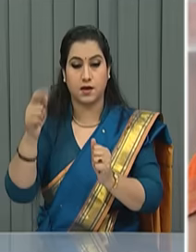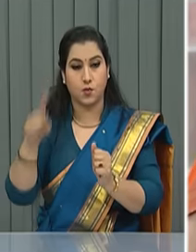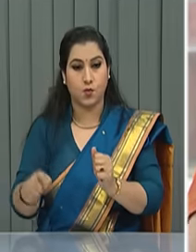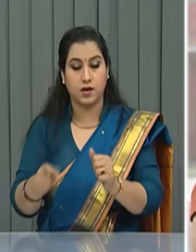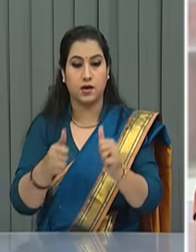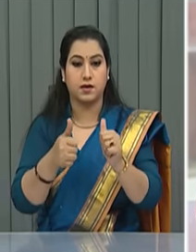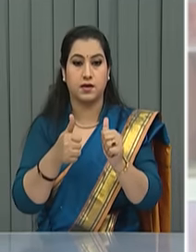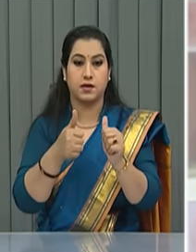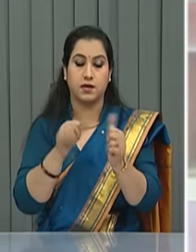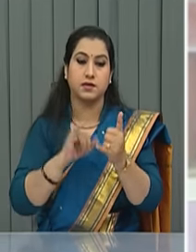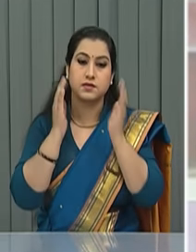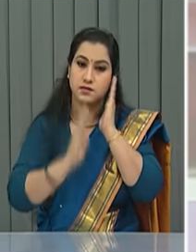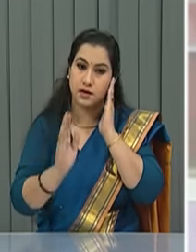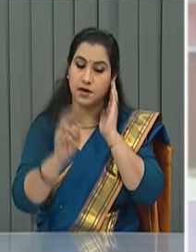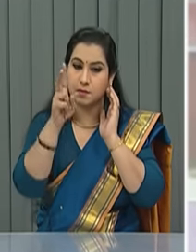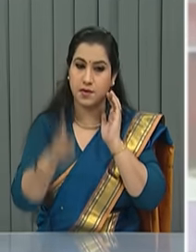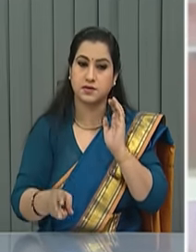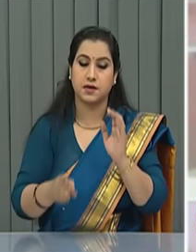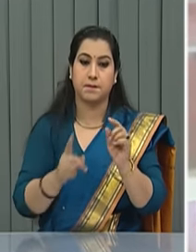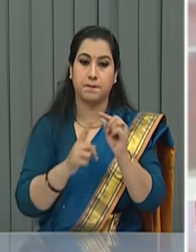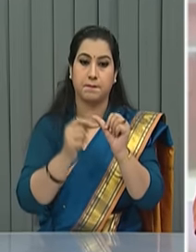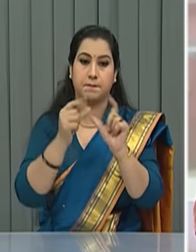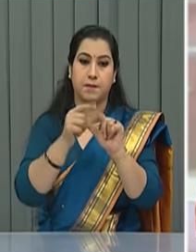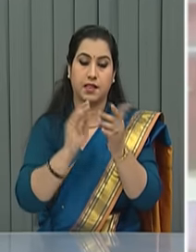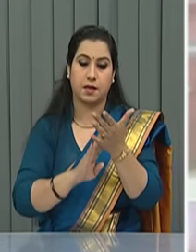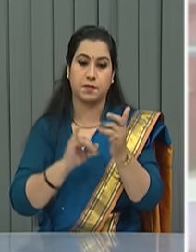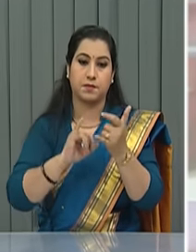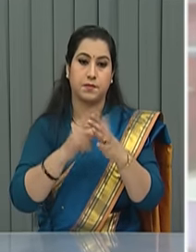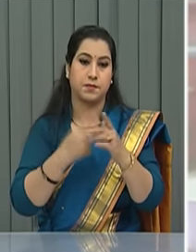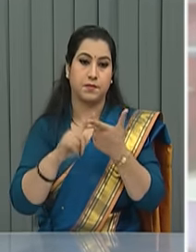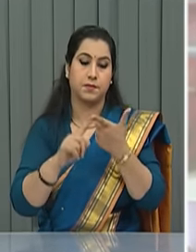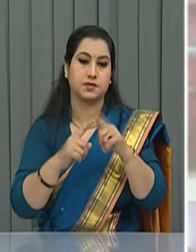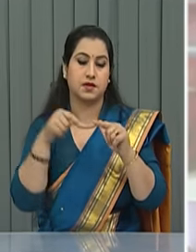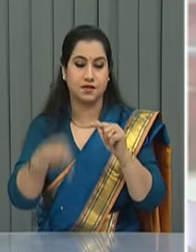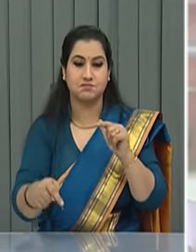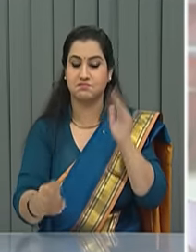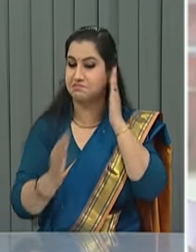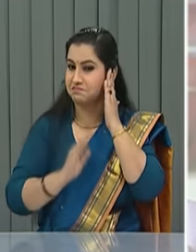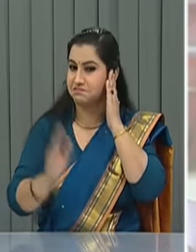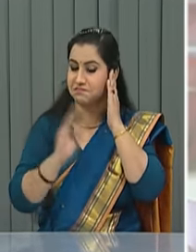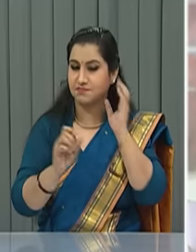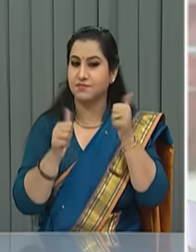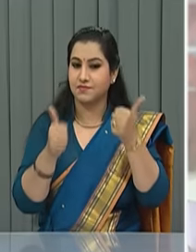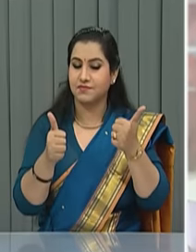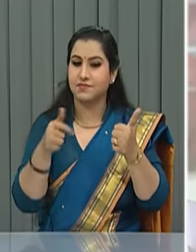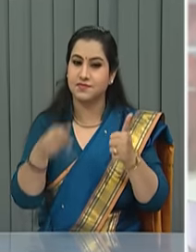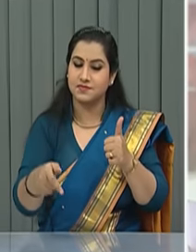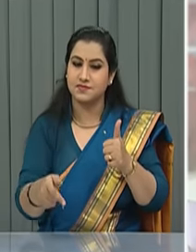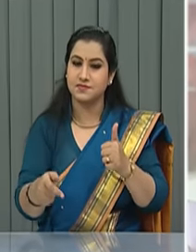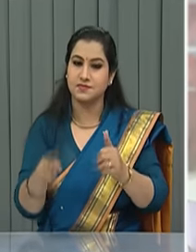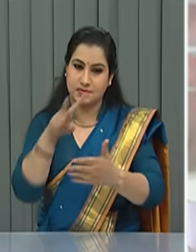एंकर, सिंगर, कंपोजर श्री पदमजीत शेरावत। पदम जी, आपने बहुत प्यारा सा गीत तैयार किया है इस अवसर के लिए, हमें गाकर